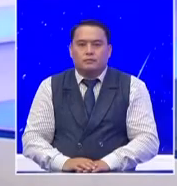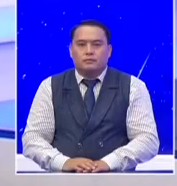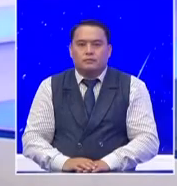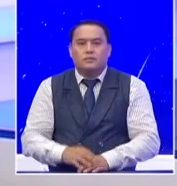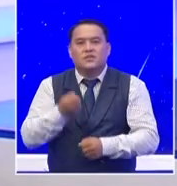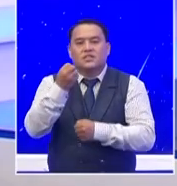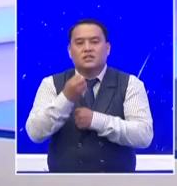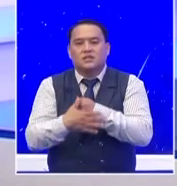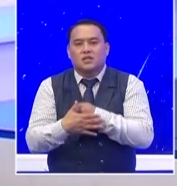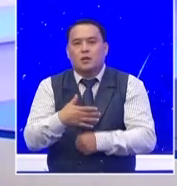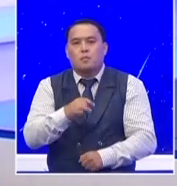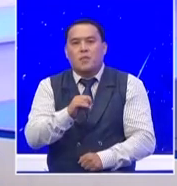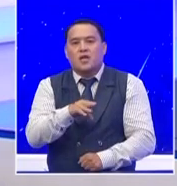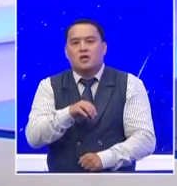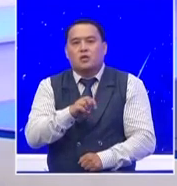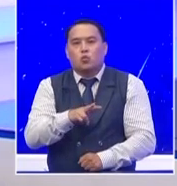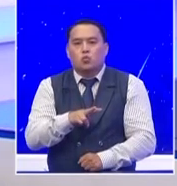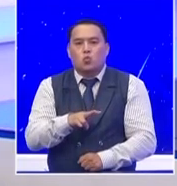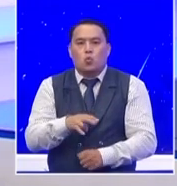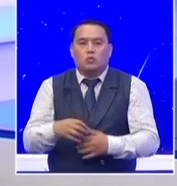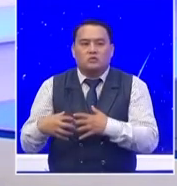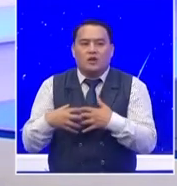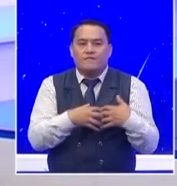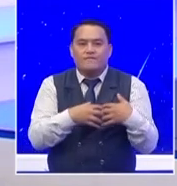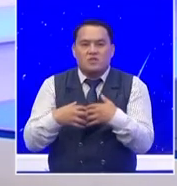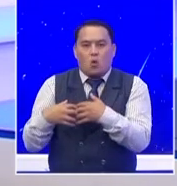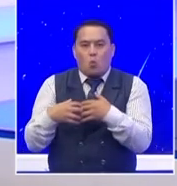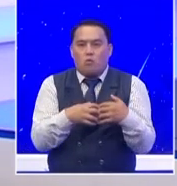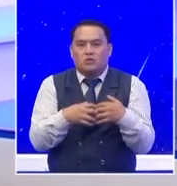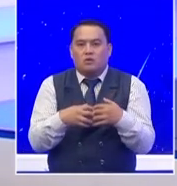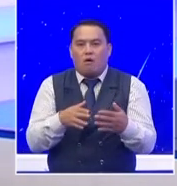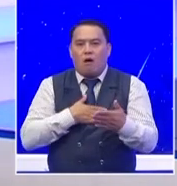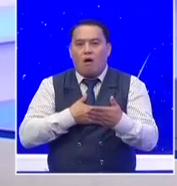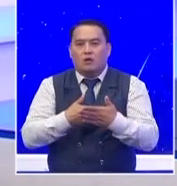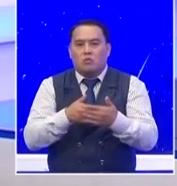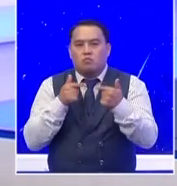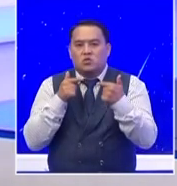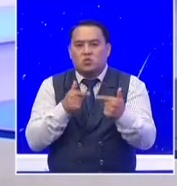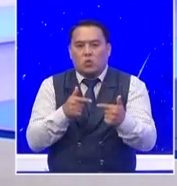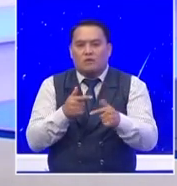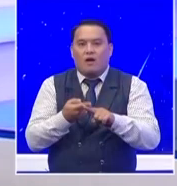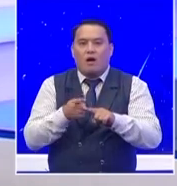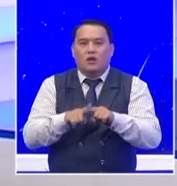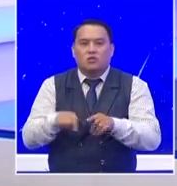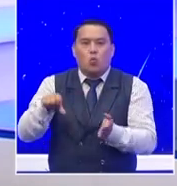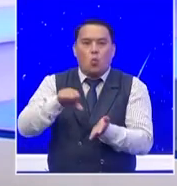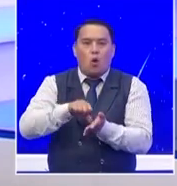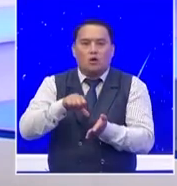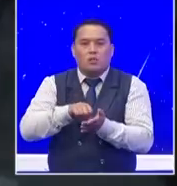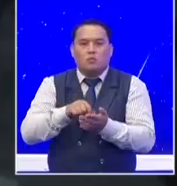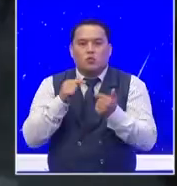Центр Бейрута превратился в субботу в арену столкновений между силовыми структурами и активистами протестного движения.